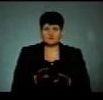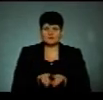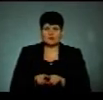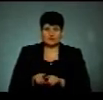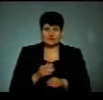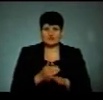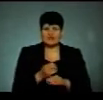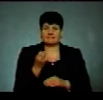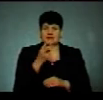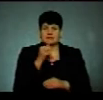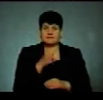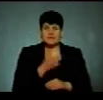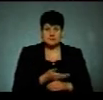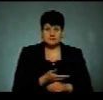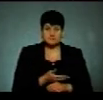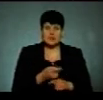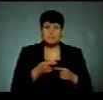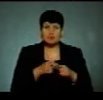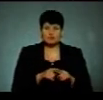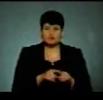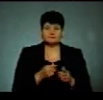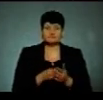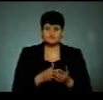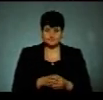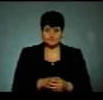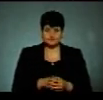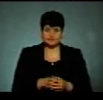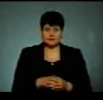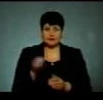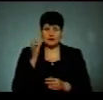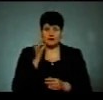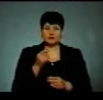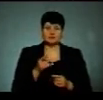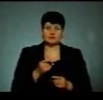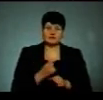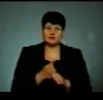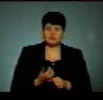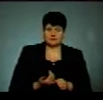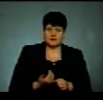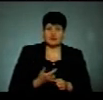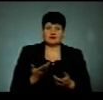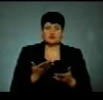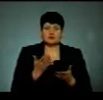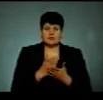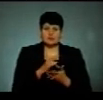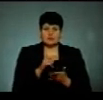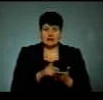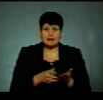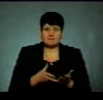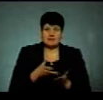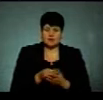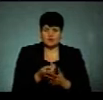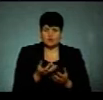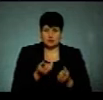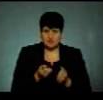на 12 місяців і помножено на тариф. Нагадую, що ми працюємо наживо. Якщо у вас є запитання щодо платіжок, які ви